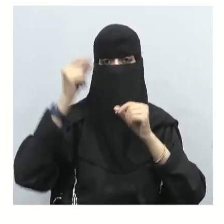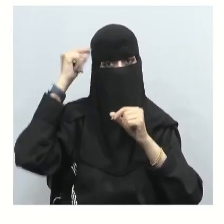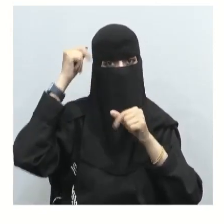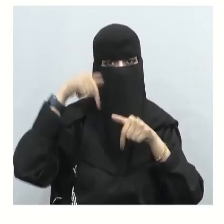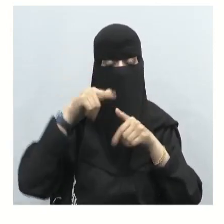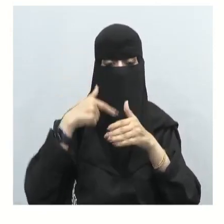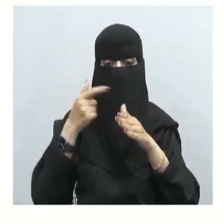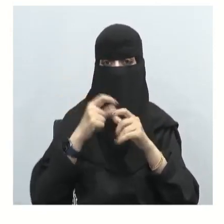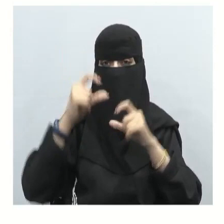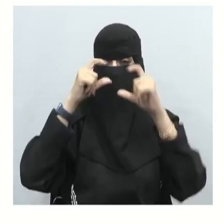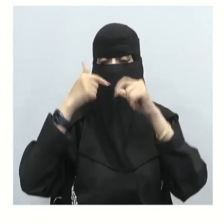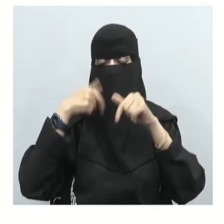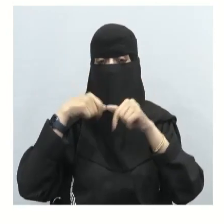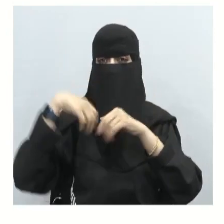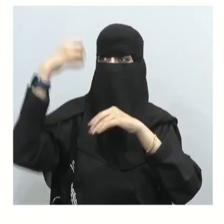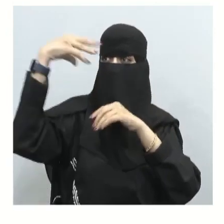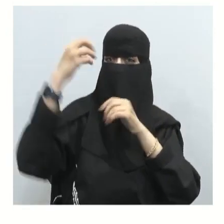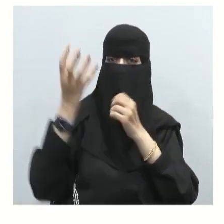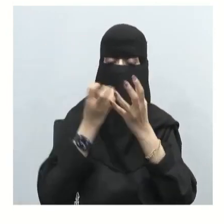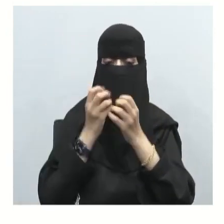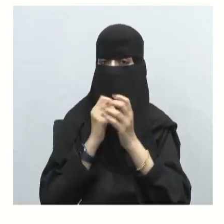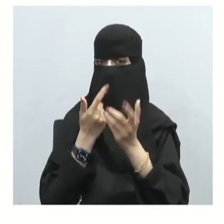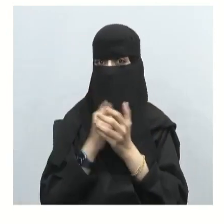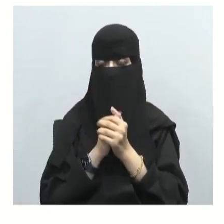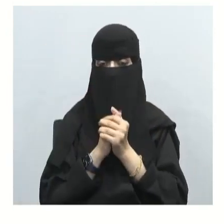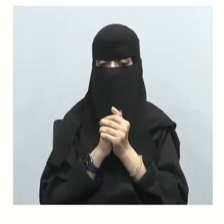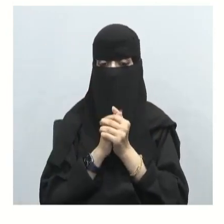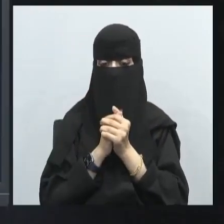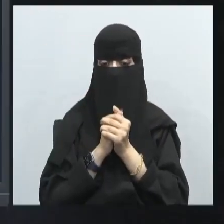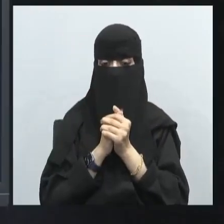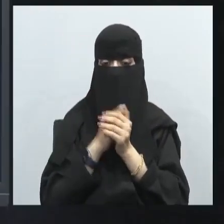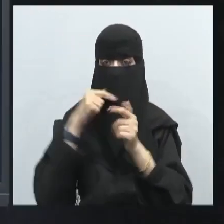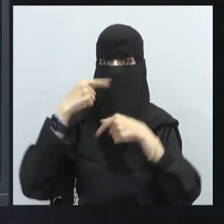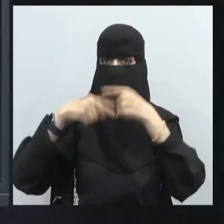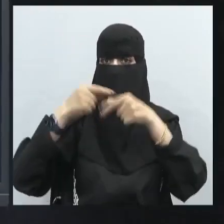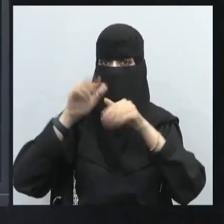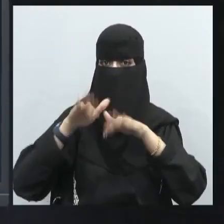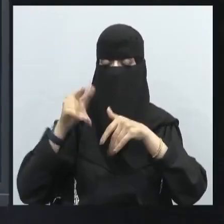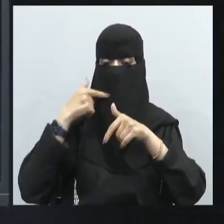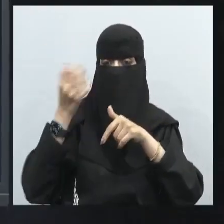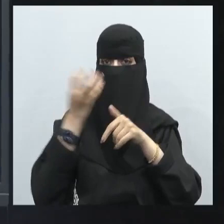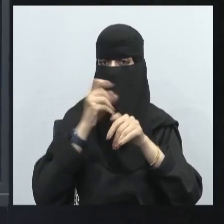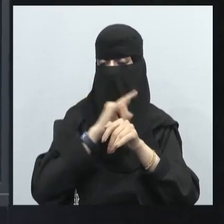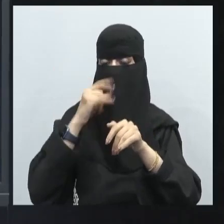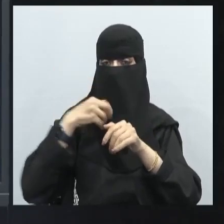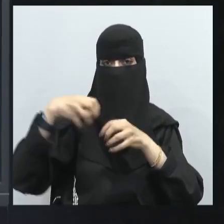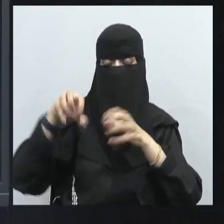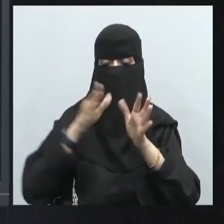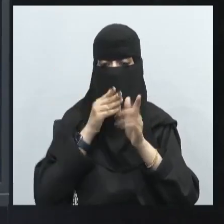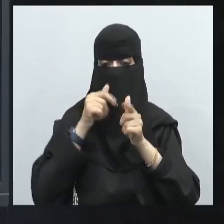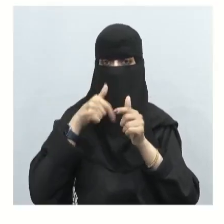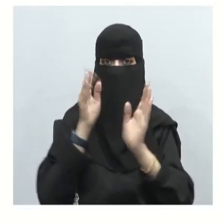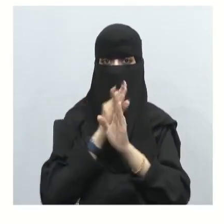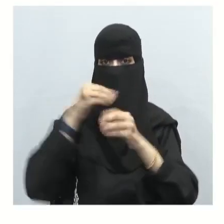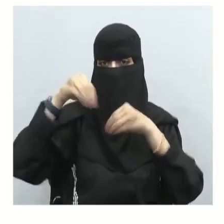المستقطب نعم دائما الضوء المنعكس عن الورقه البيضاء يكون غير مستقطب اما